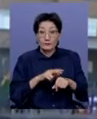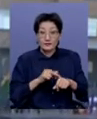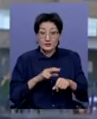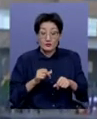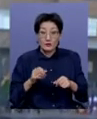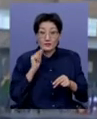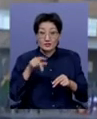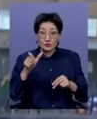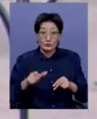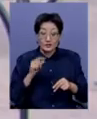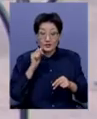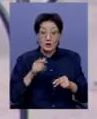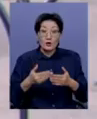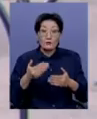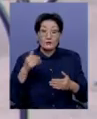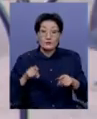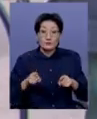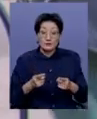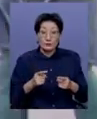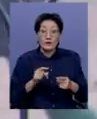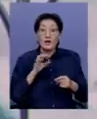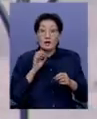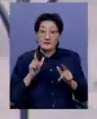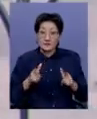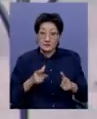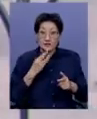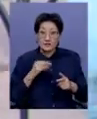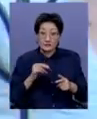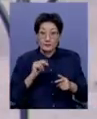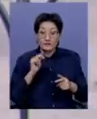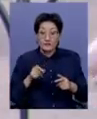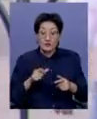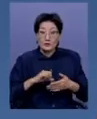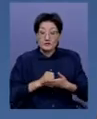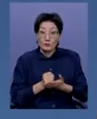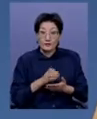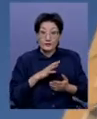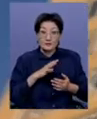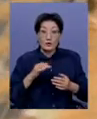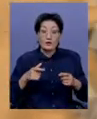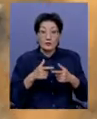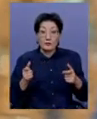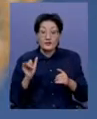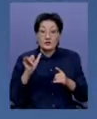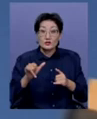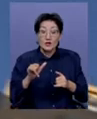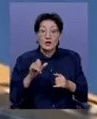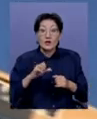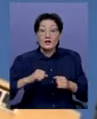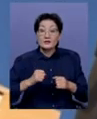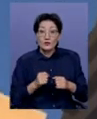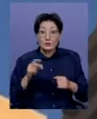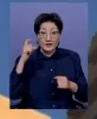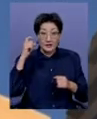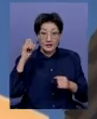полиции, подозреваемый мужчина, уже задержанный, дает признательные показания. Установлено, что он находился в гостях у знакомого и распивал спиртные